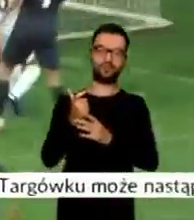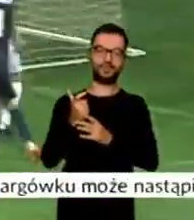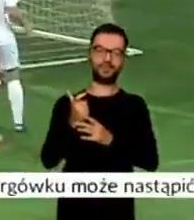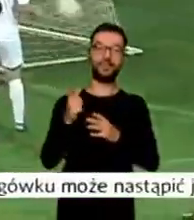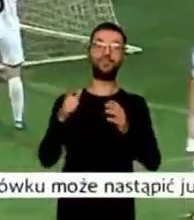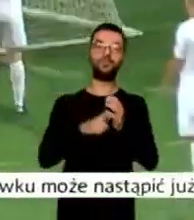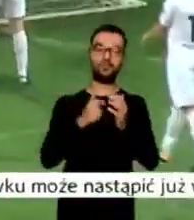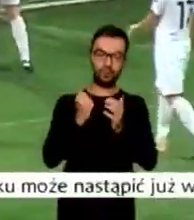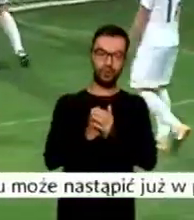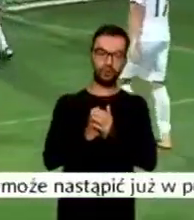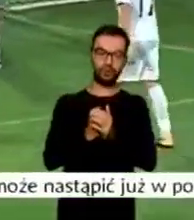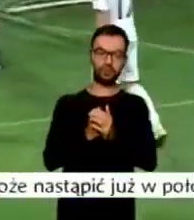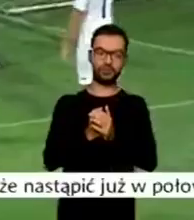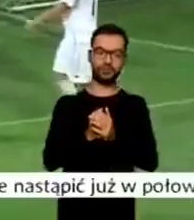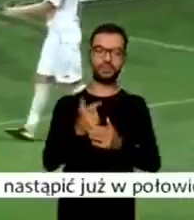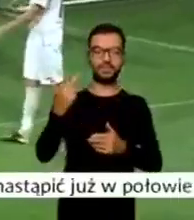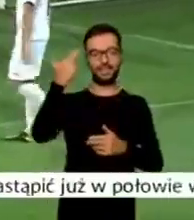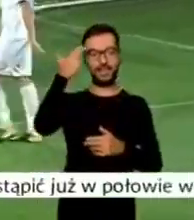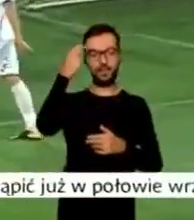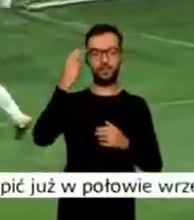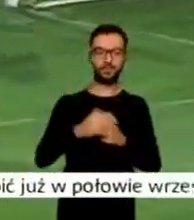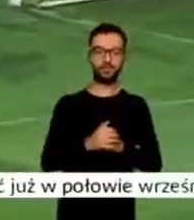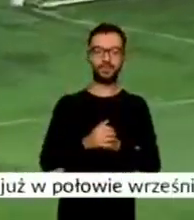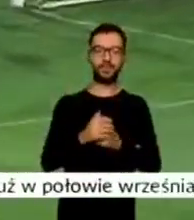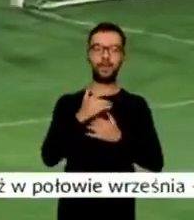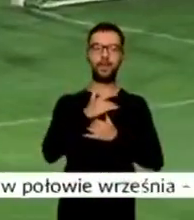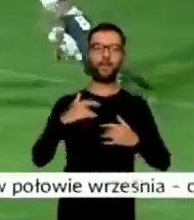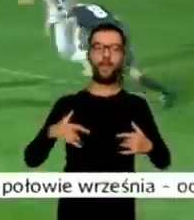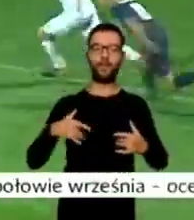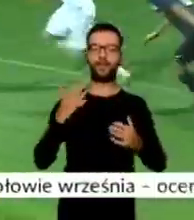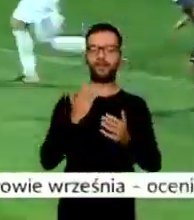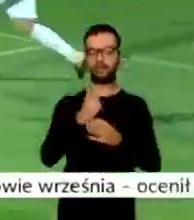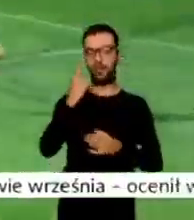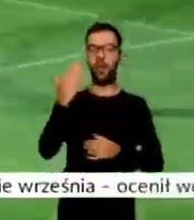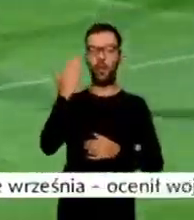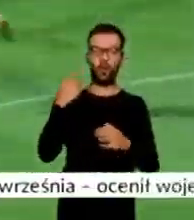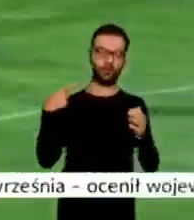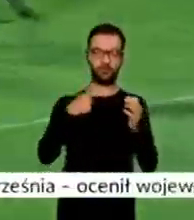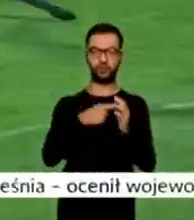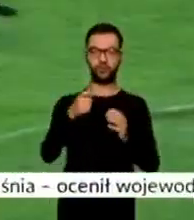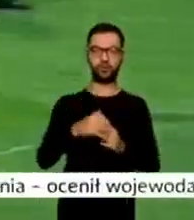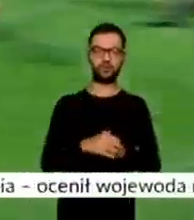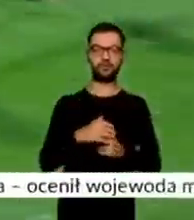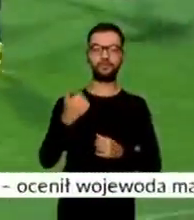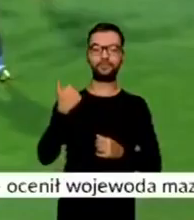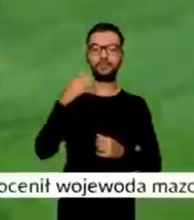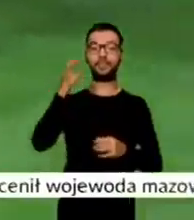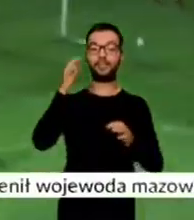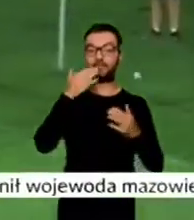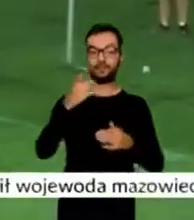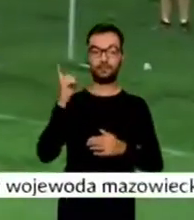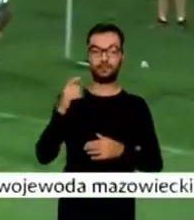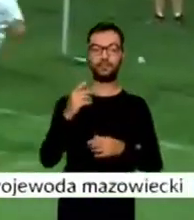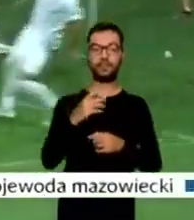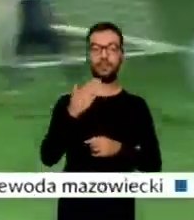ale ponownie na konto Wasilkowa. Piłkarzy Polonii stać było jedynie na honorowe trafienie. Jego autorem w